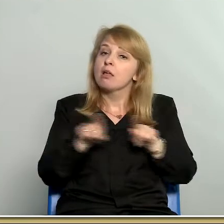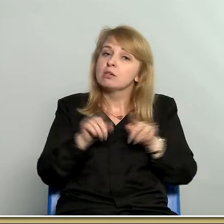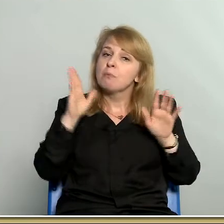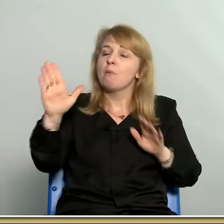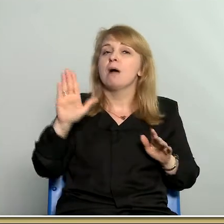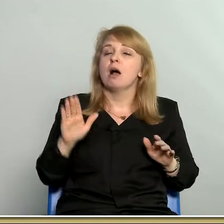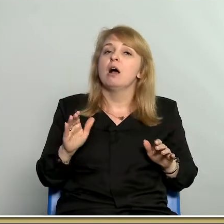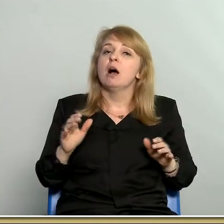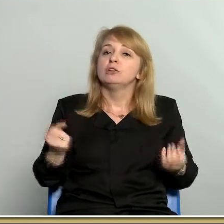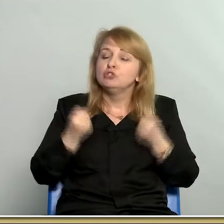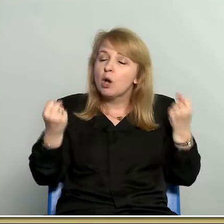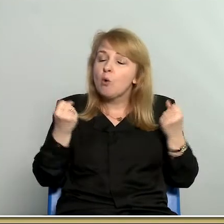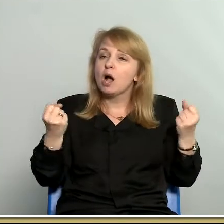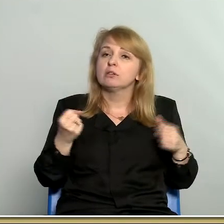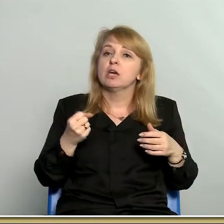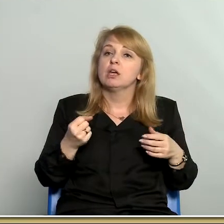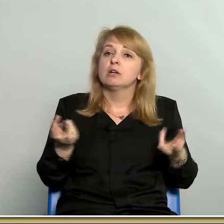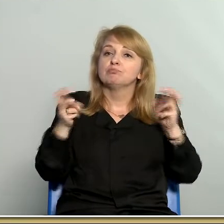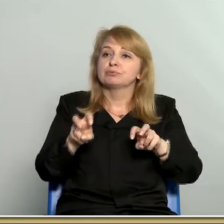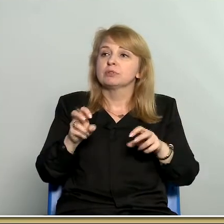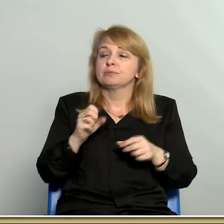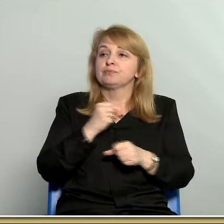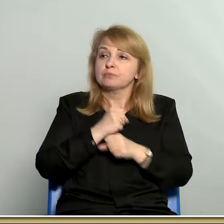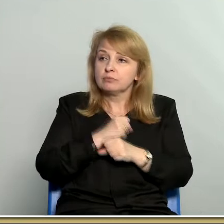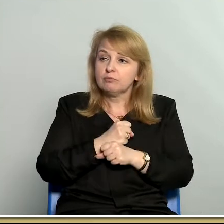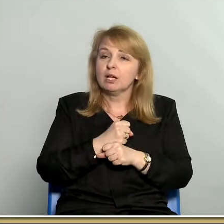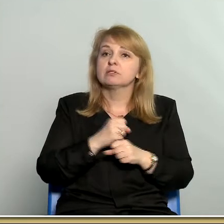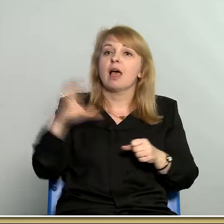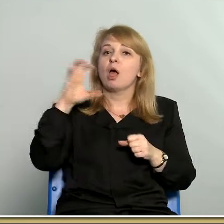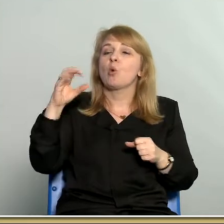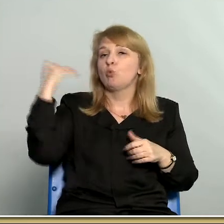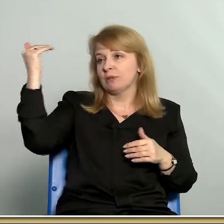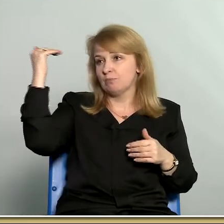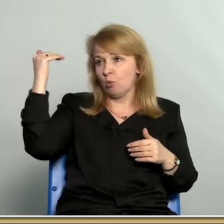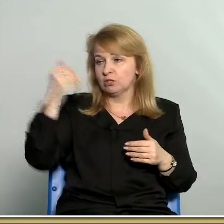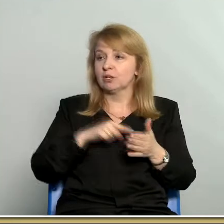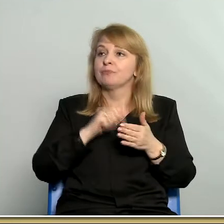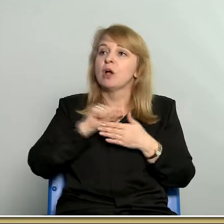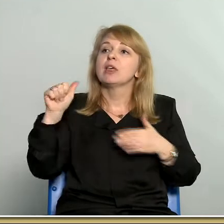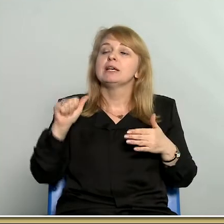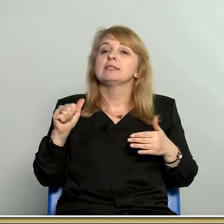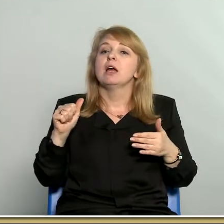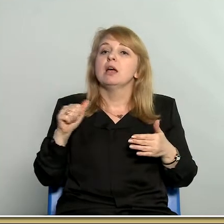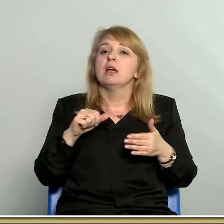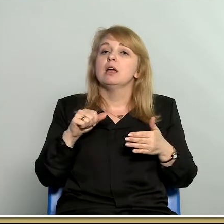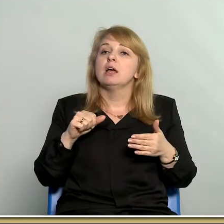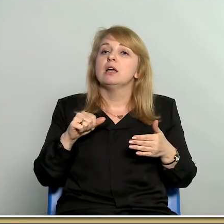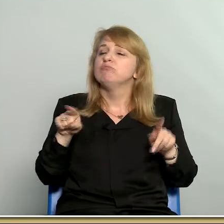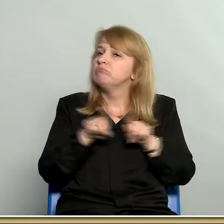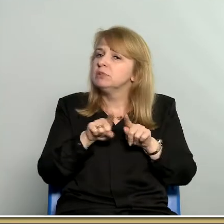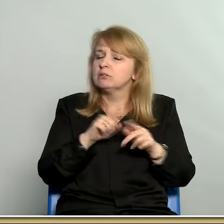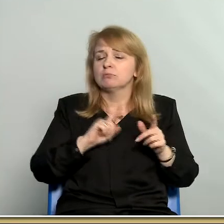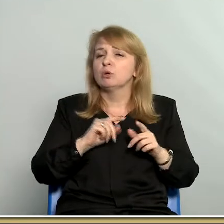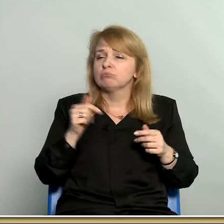dedykowane zatrudnieniu w podmiotach ekonomii społecznej. To będzie kompleksowo w ogóle potraktowane podmioty